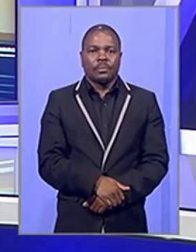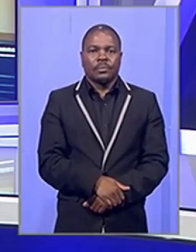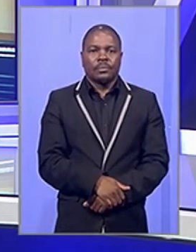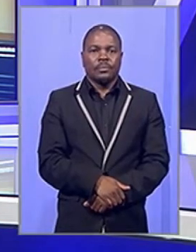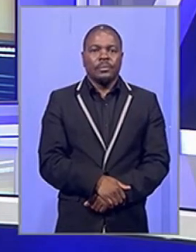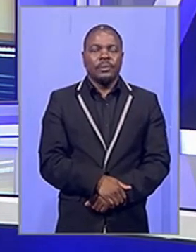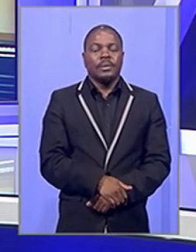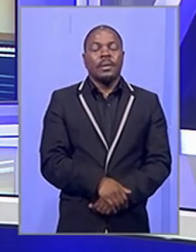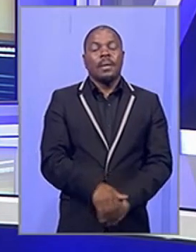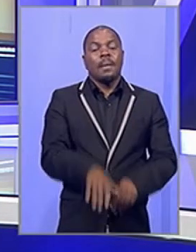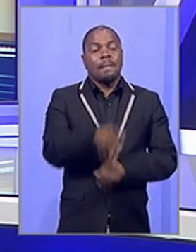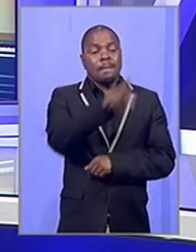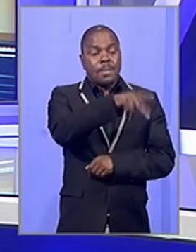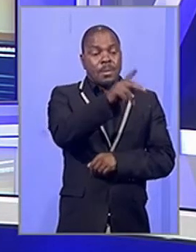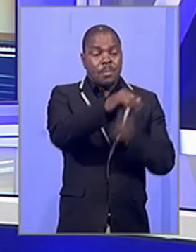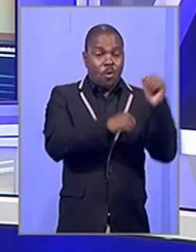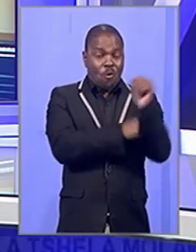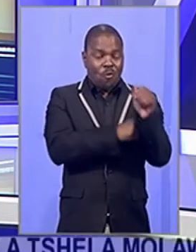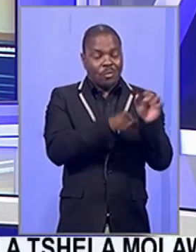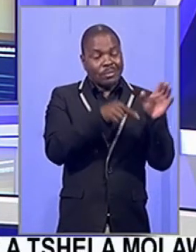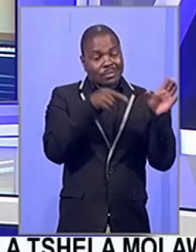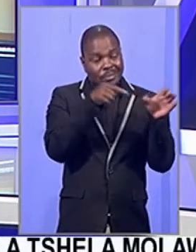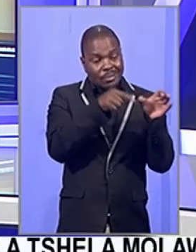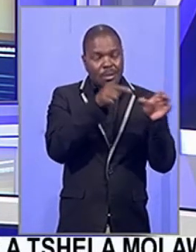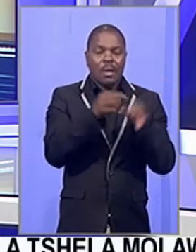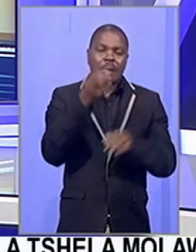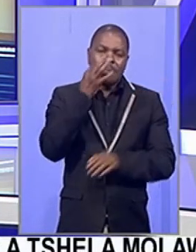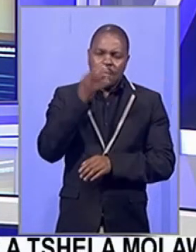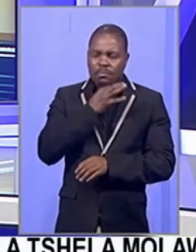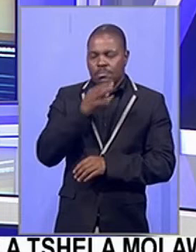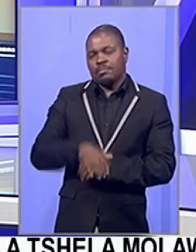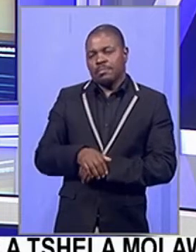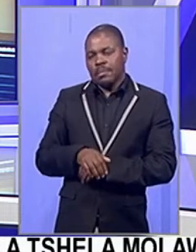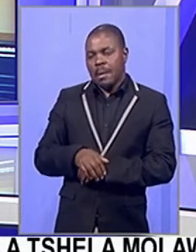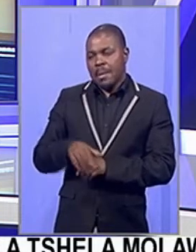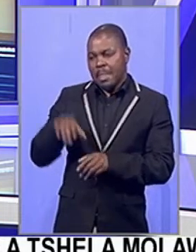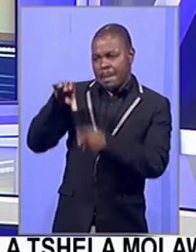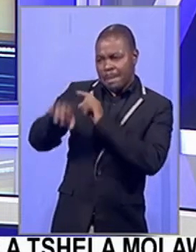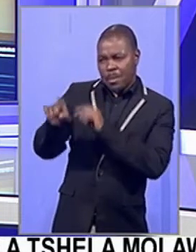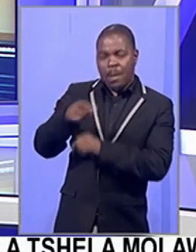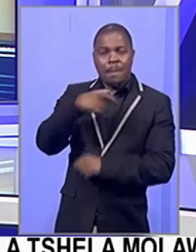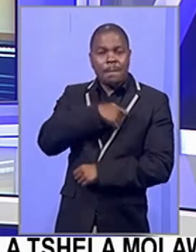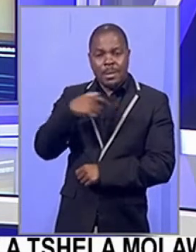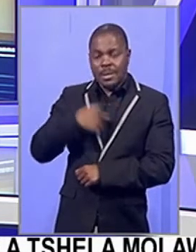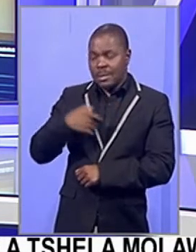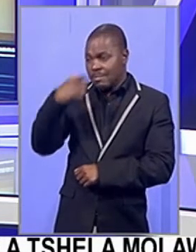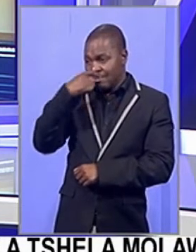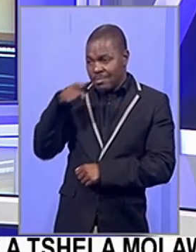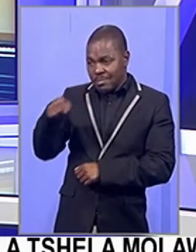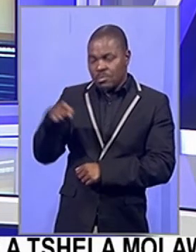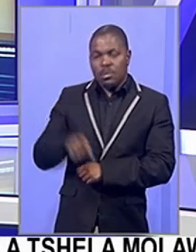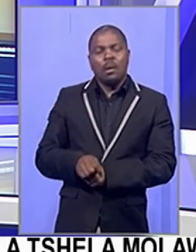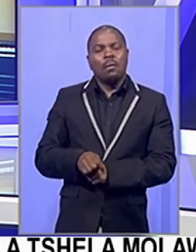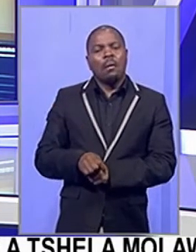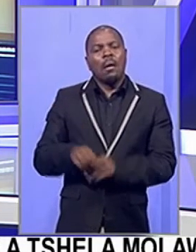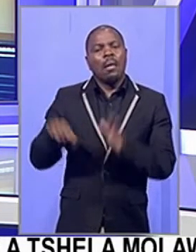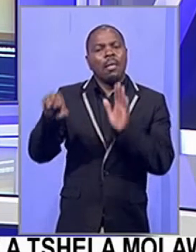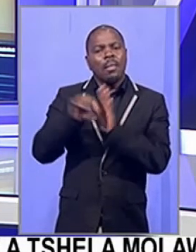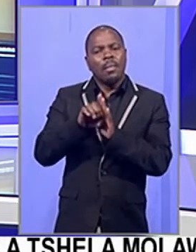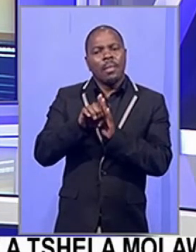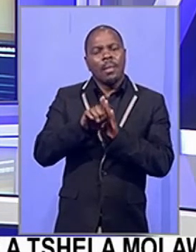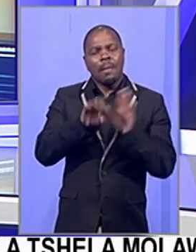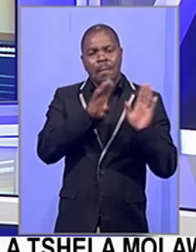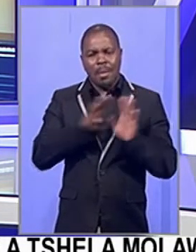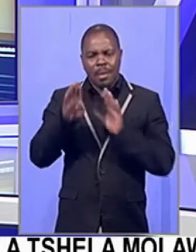Kantoro ya mošireletši wa setšhaba e re e hweditše gore mopresidente Cyril Ramaphosa ga se a tshela molawana wa maitshwaro wa